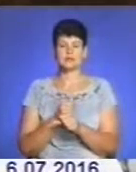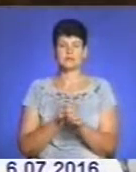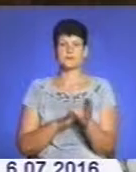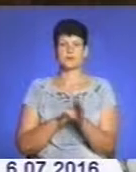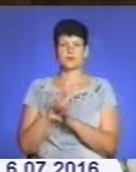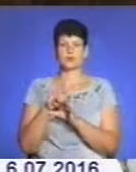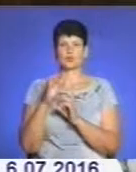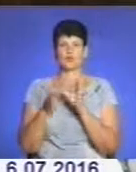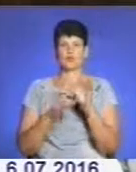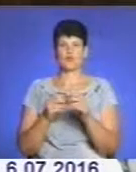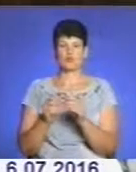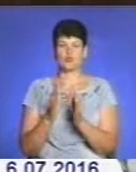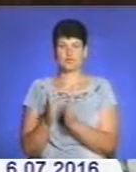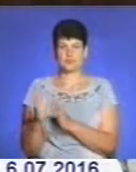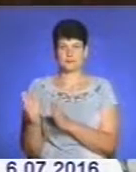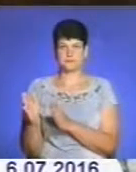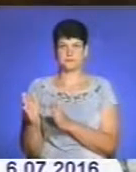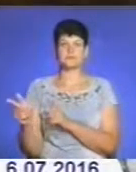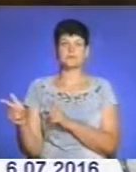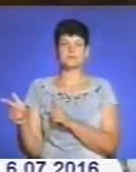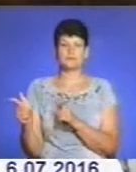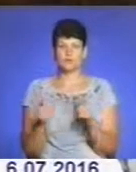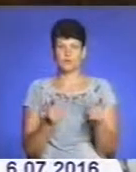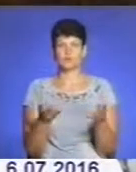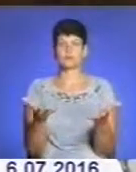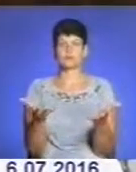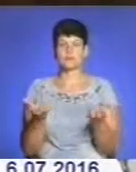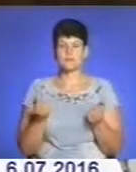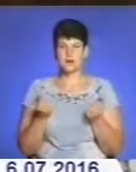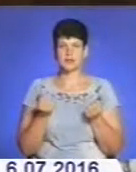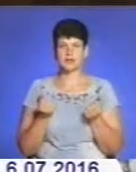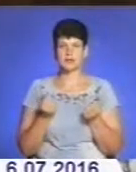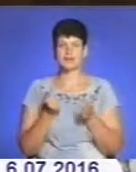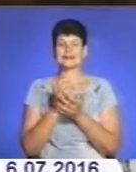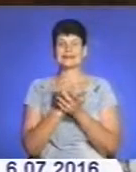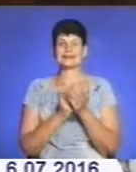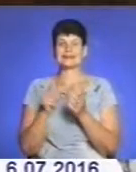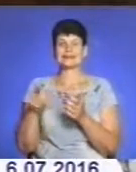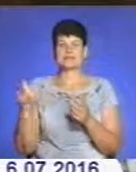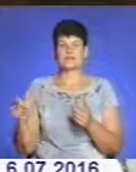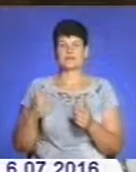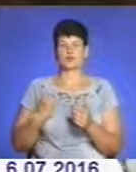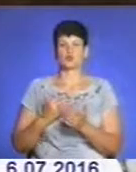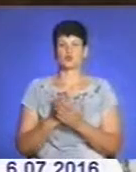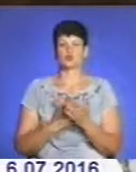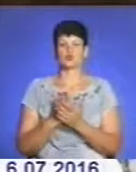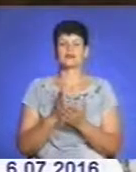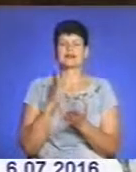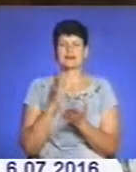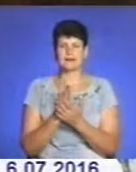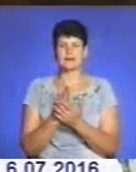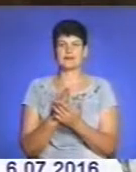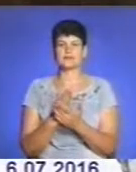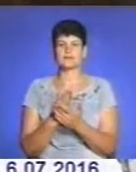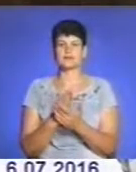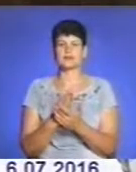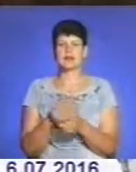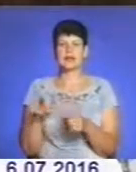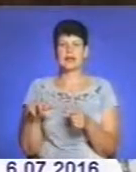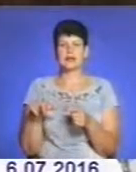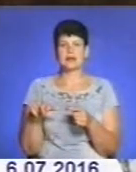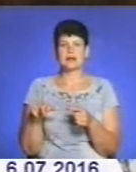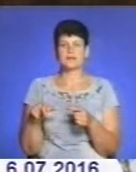режимі, готові приймати кандидатів на військову службу за контрактом. Є гарячі лінії цілодобові, які ви так